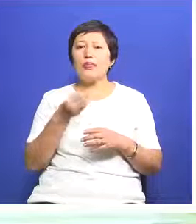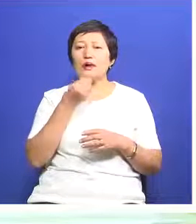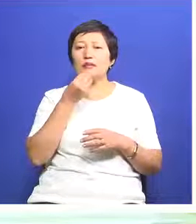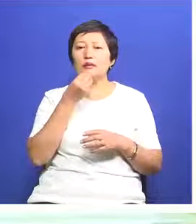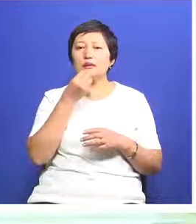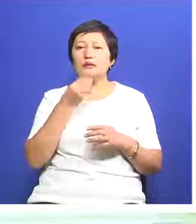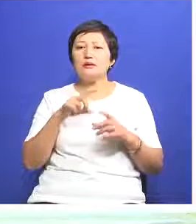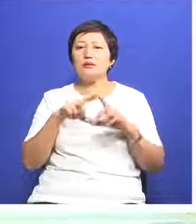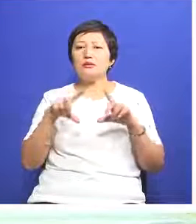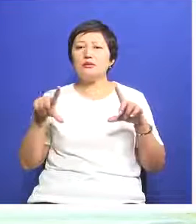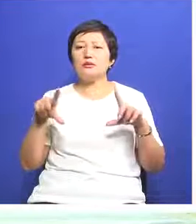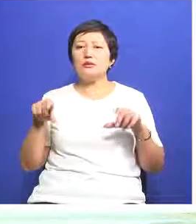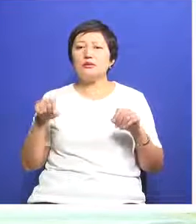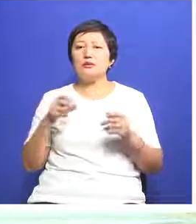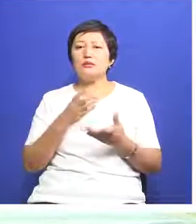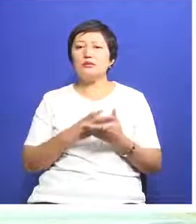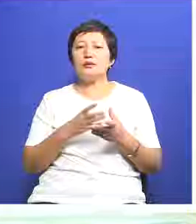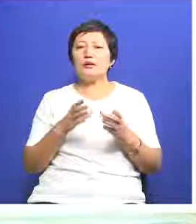тамақтандыру орындары бар.